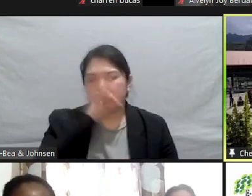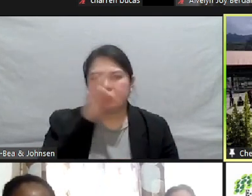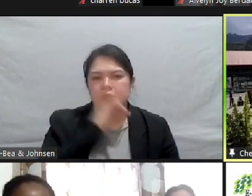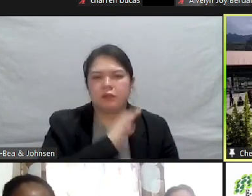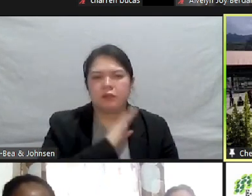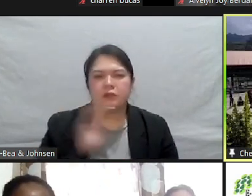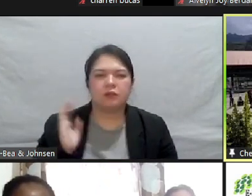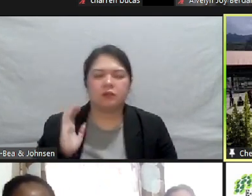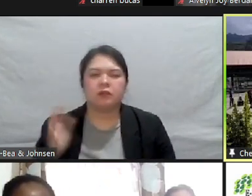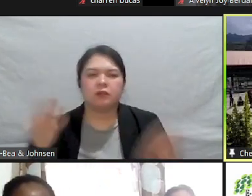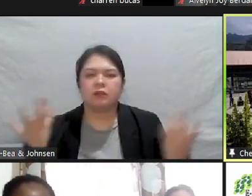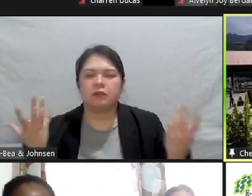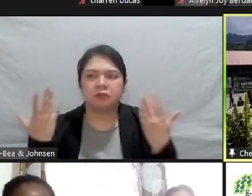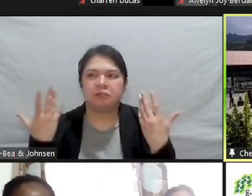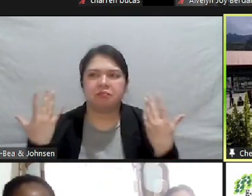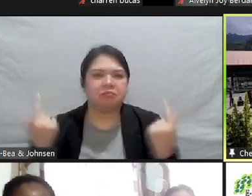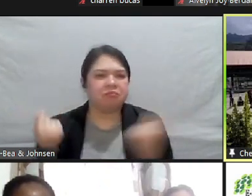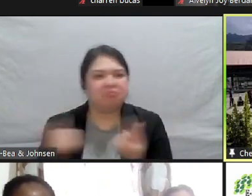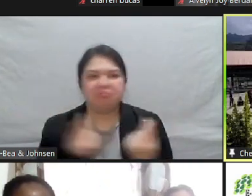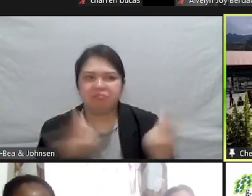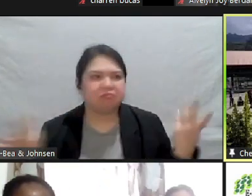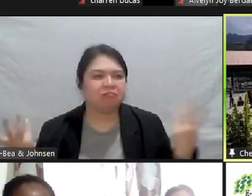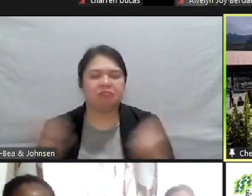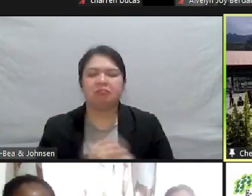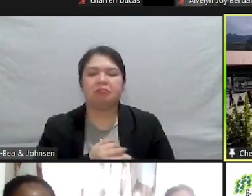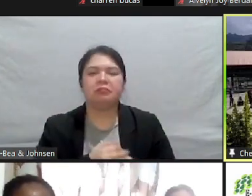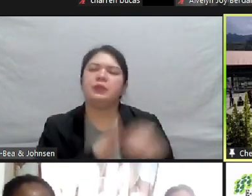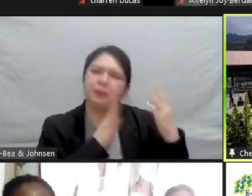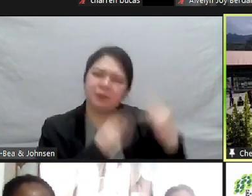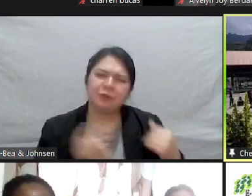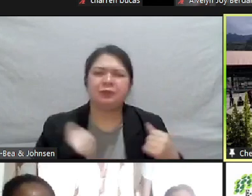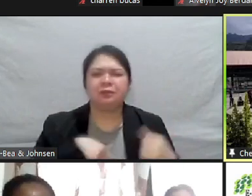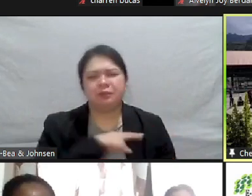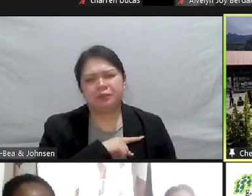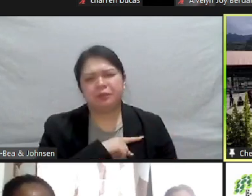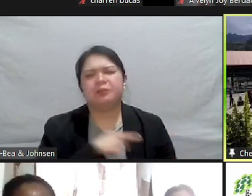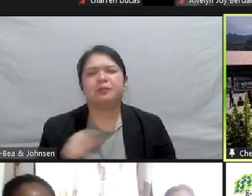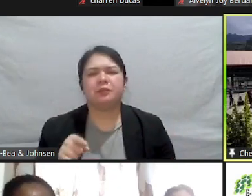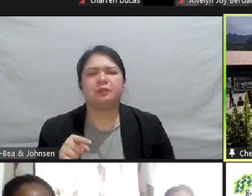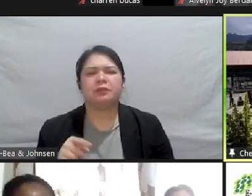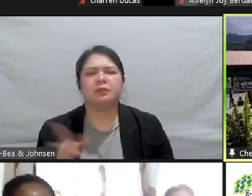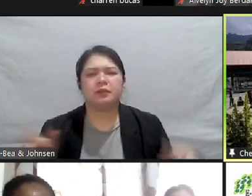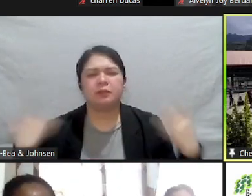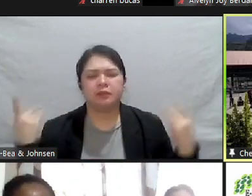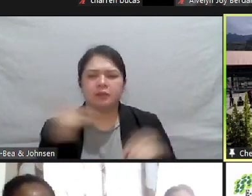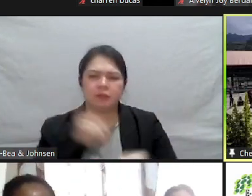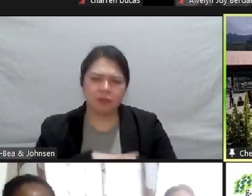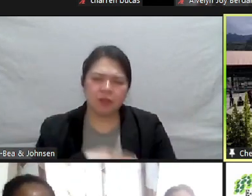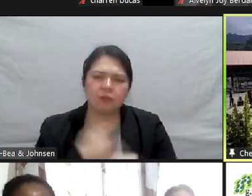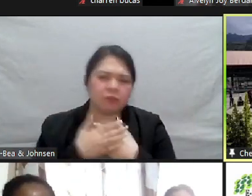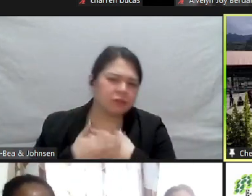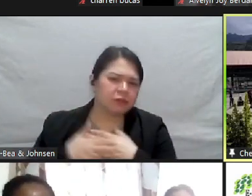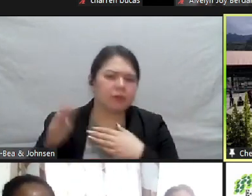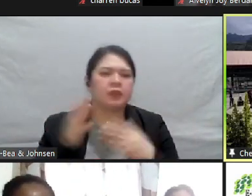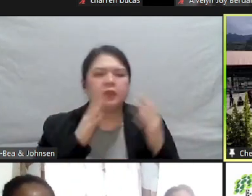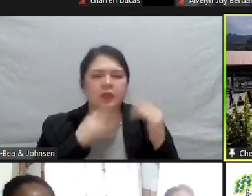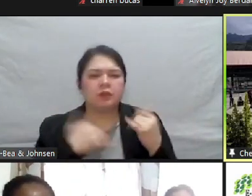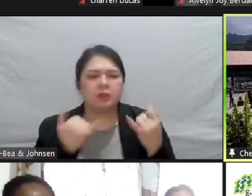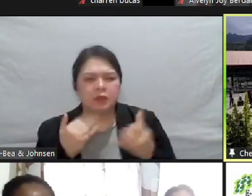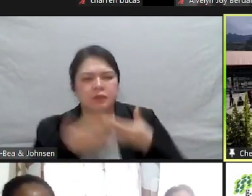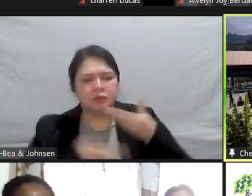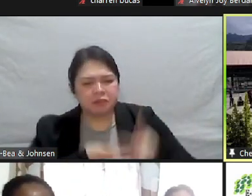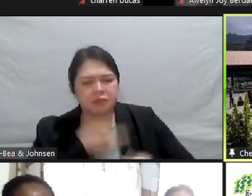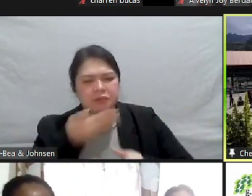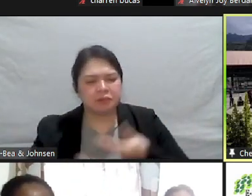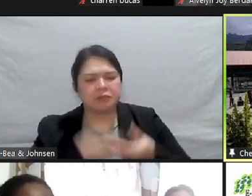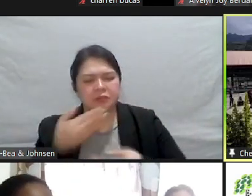Wala silang ginawa. Ano? So I hope that, you know, this is something that is beyond our lifetime. I hope that simulan natin kahit unti-unti and